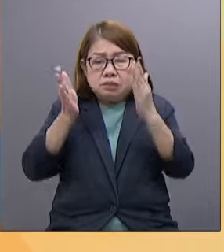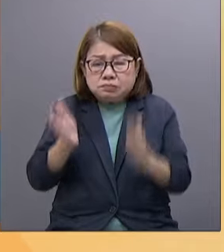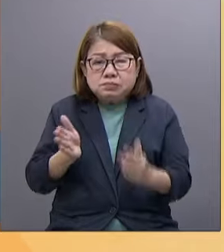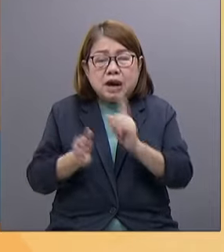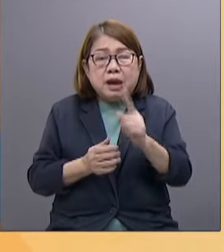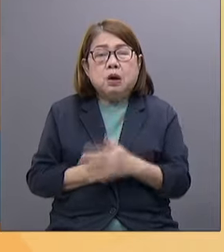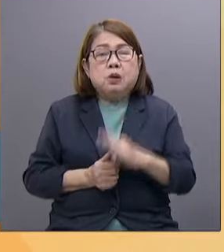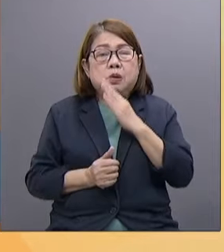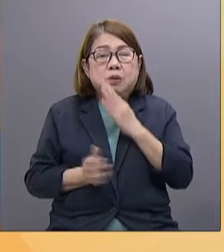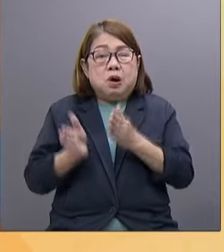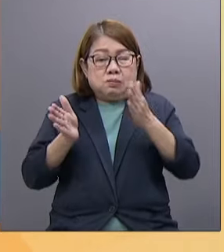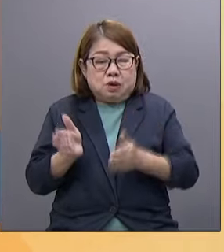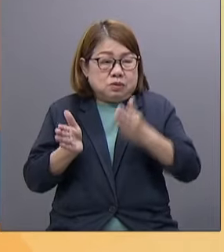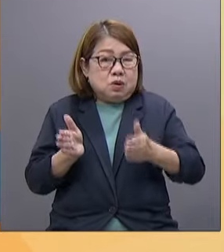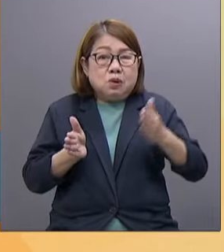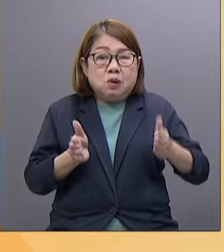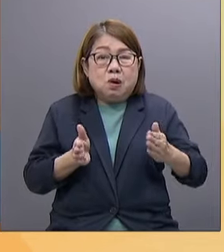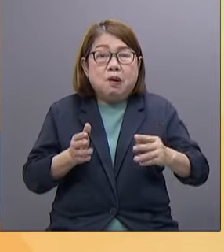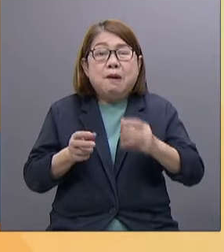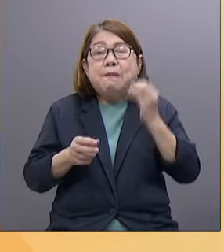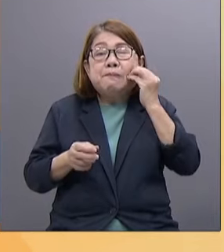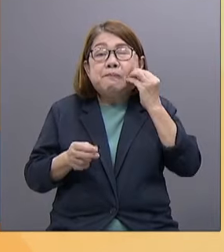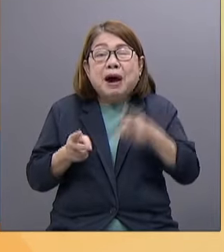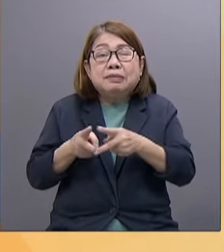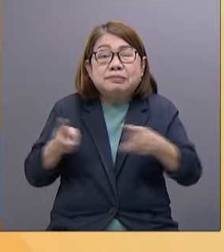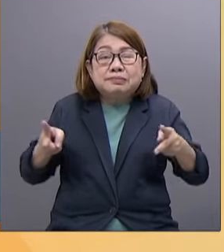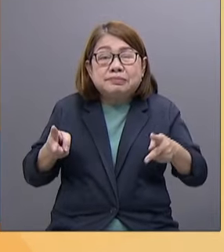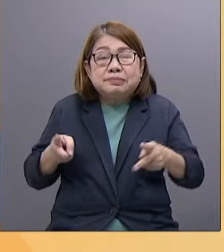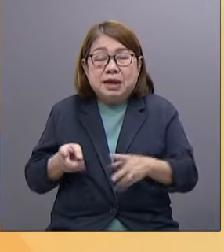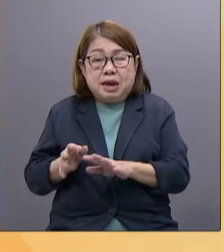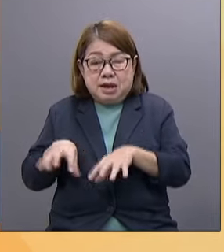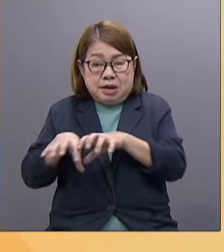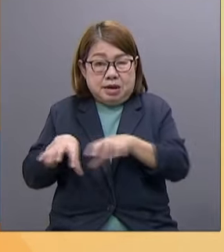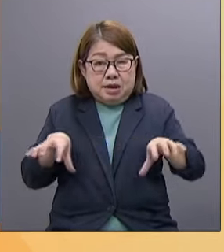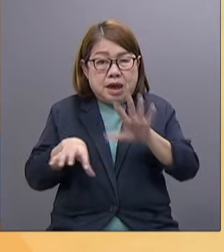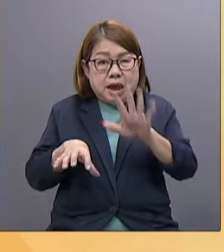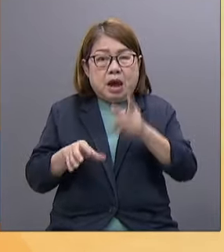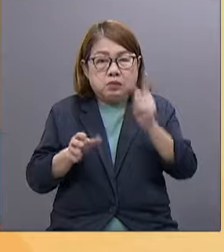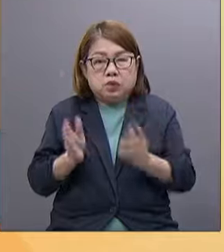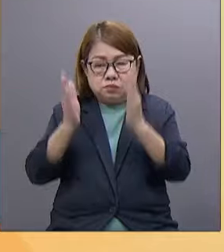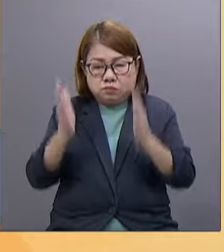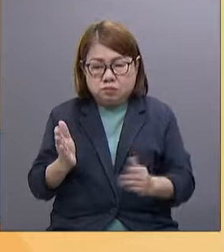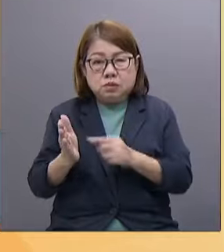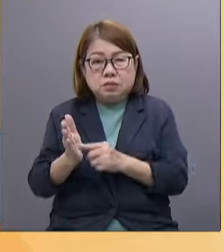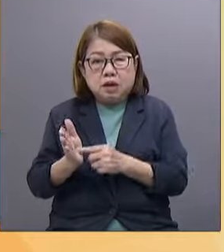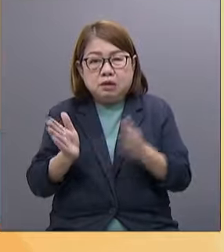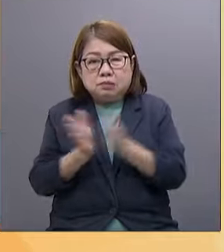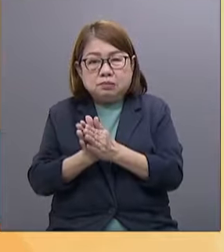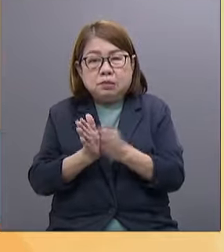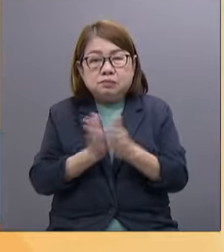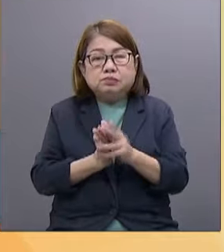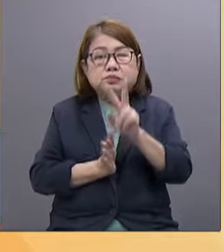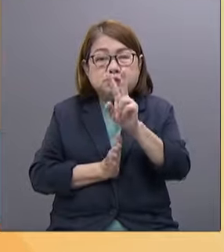อาคารที่แบบเป็นห้องๆเป็นตึกแถวหรือว่าห้องแถวนะครับทุก 5ห้องเนี่ยนะครับจะต้องมีผนังกันไฟ 2ชั่วโมงนะครับสูงสูง